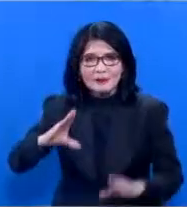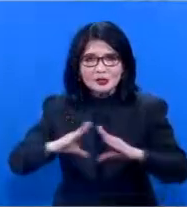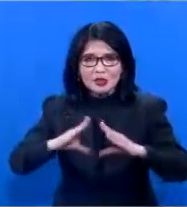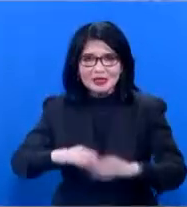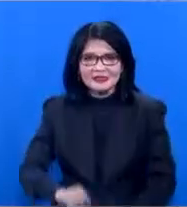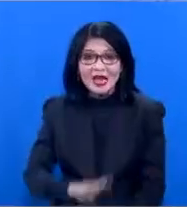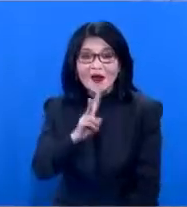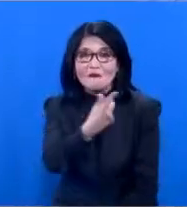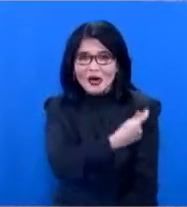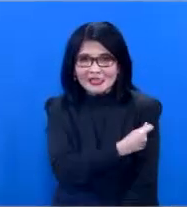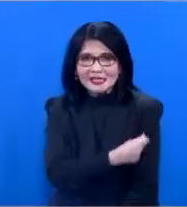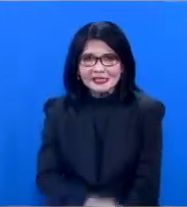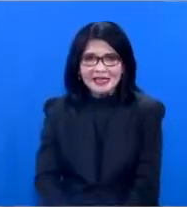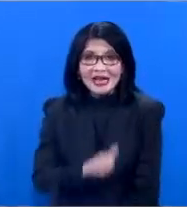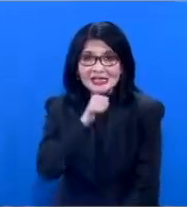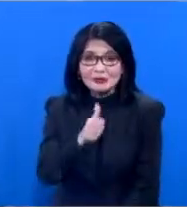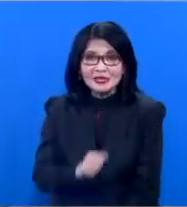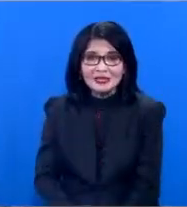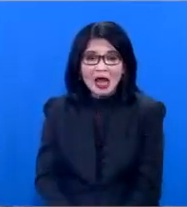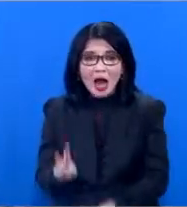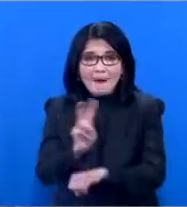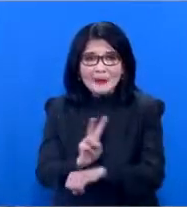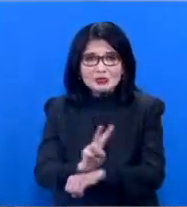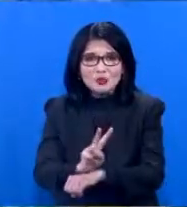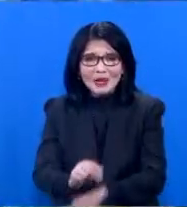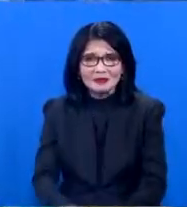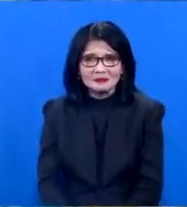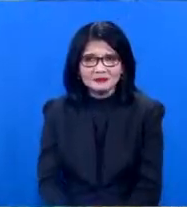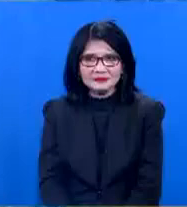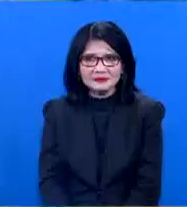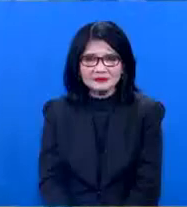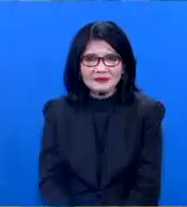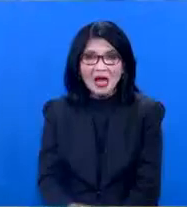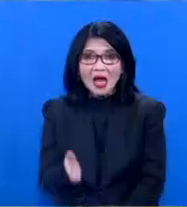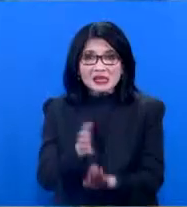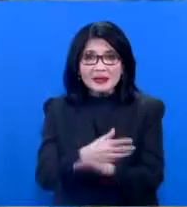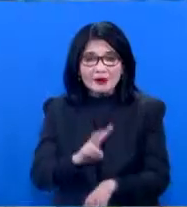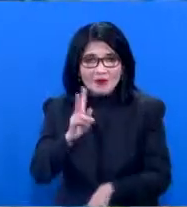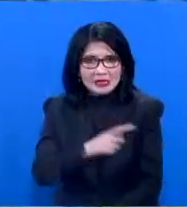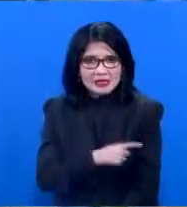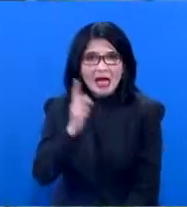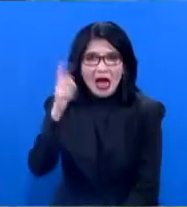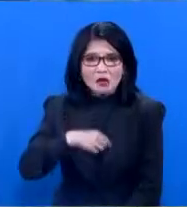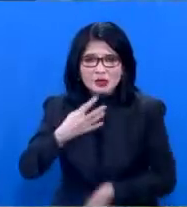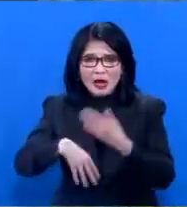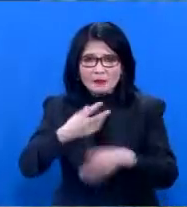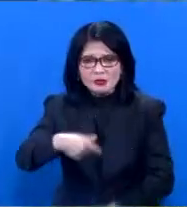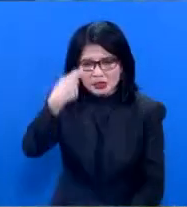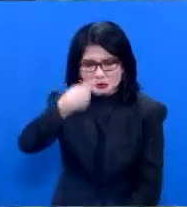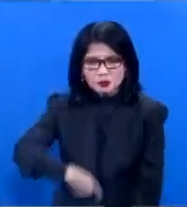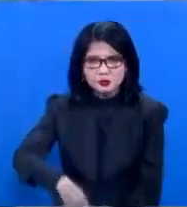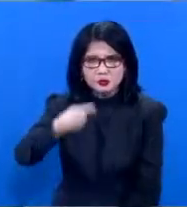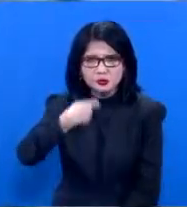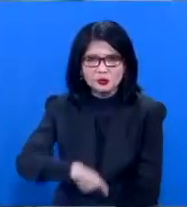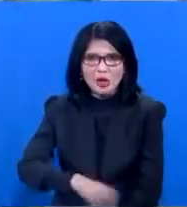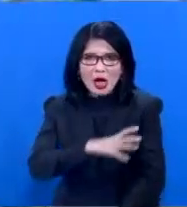vaksinasi juga dilakukan jajaran Polres Pasuruan Kota, Pasuruan Jawa Timur. Sebelum divaksin, para anggota harus melalui proses screening berupa